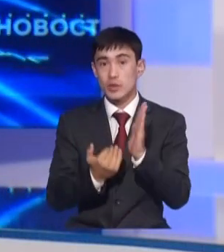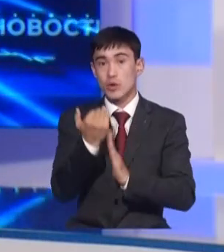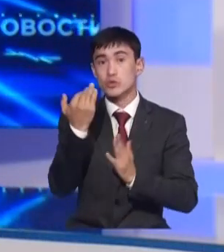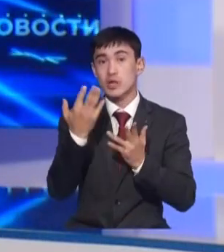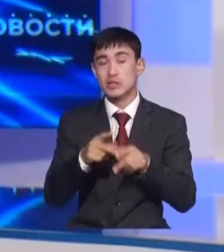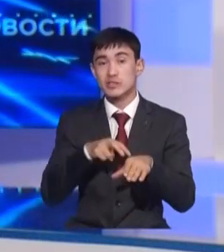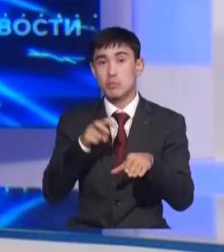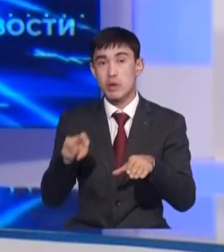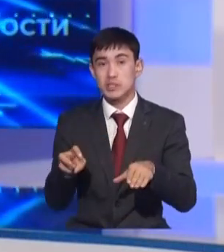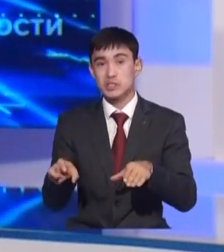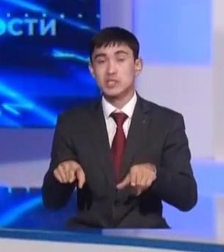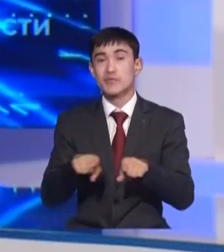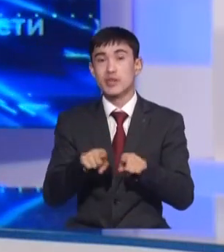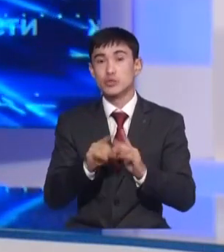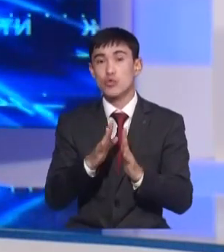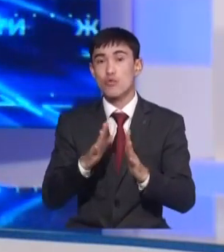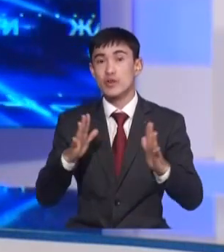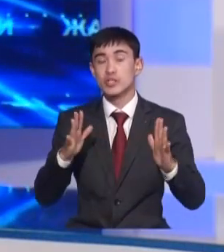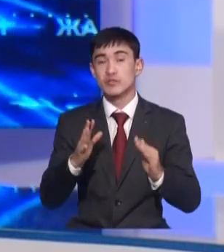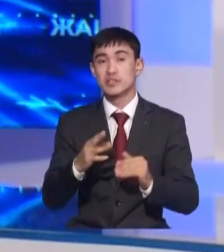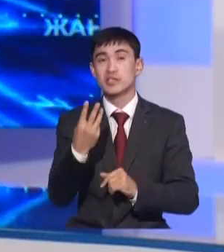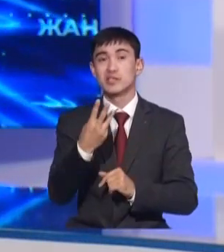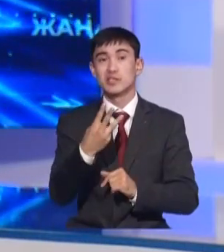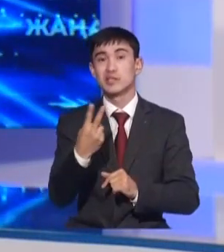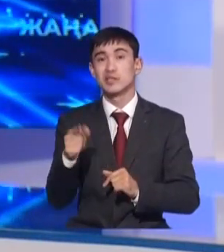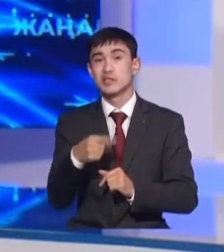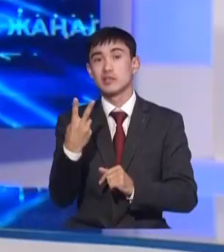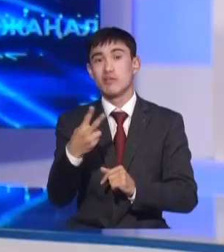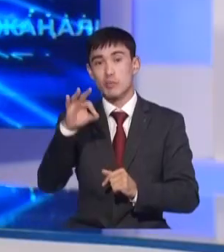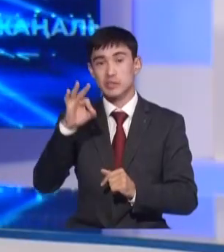3,7%. Рост количества пассажироперевозок также увеличился на